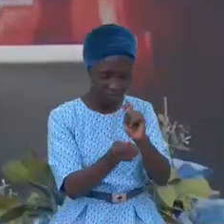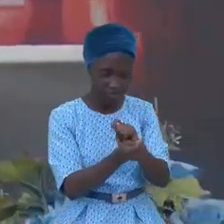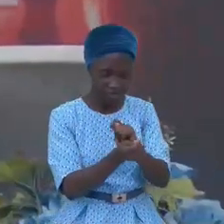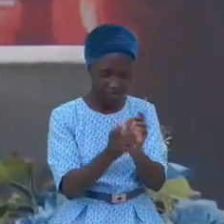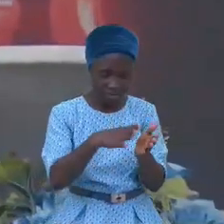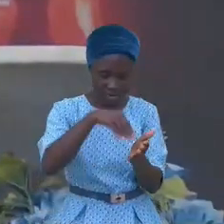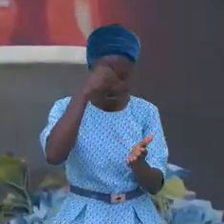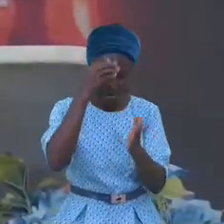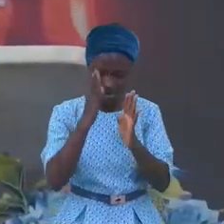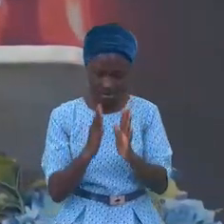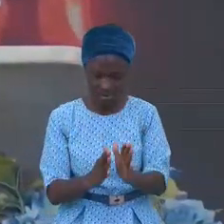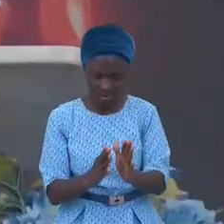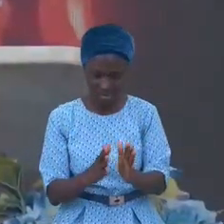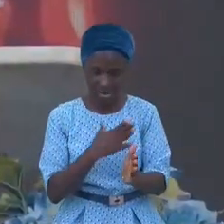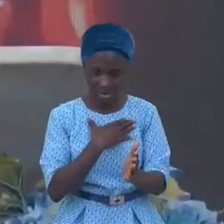apprenant,